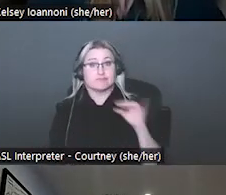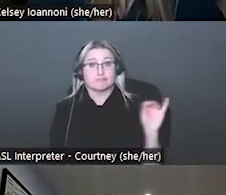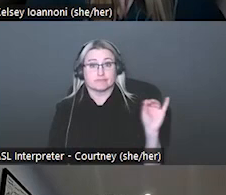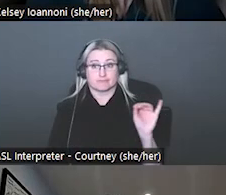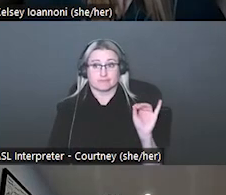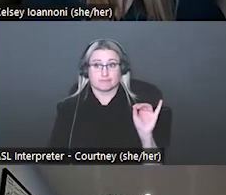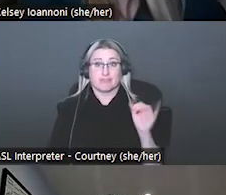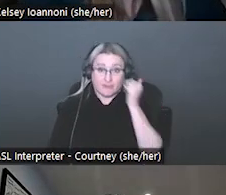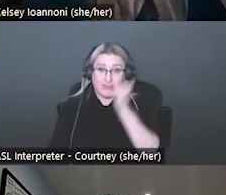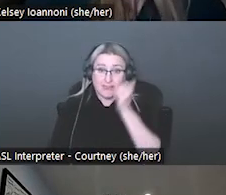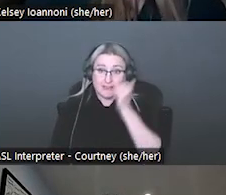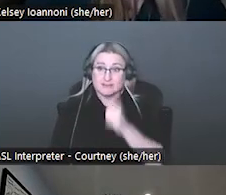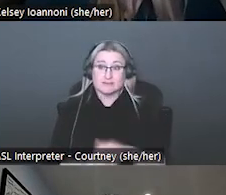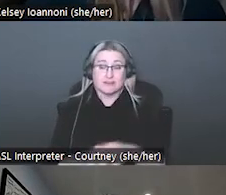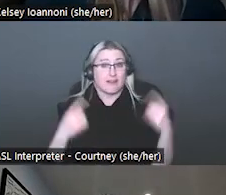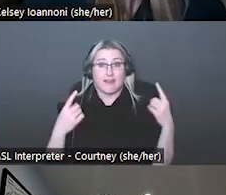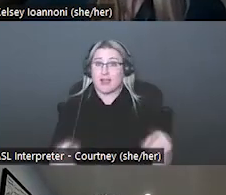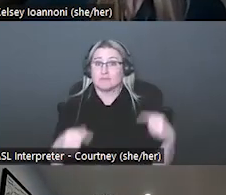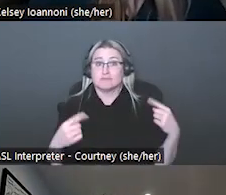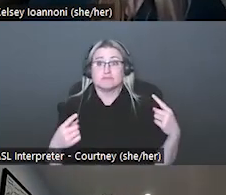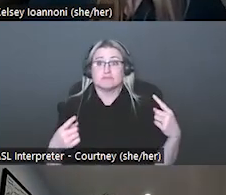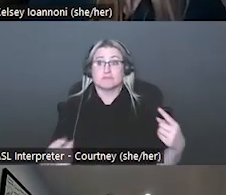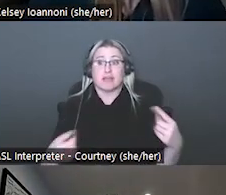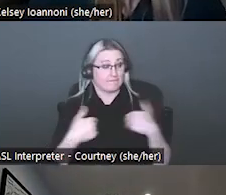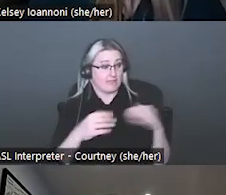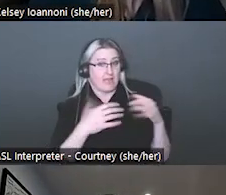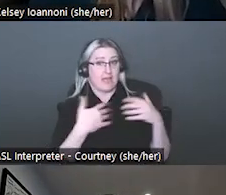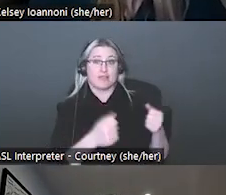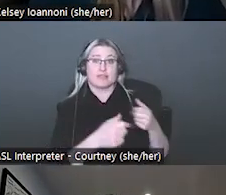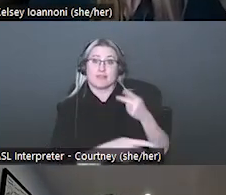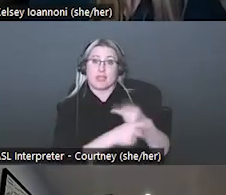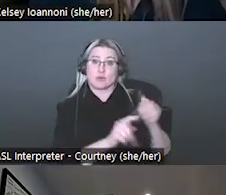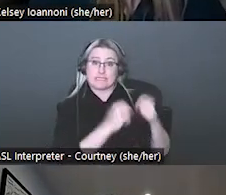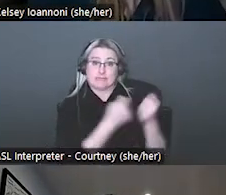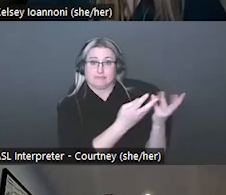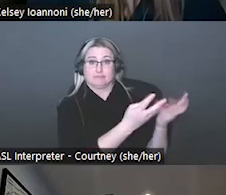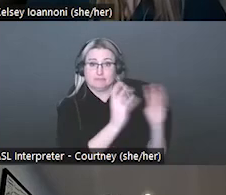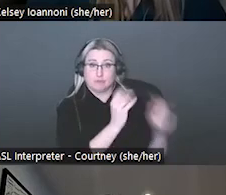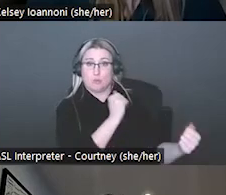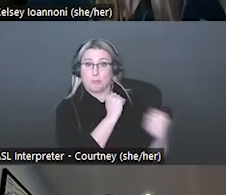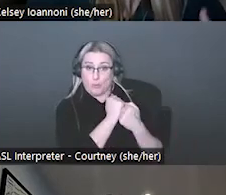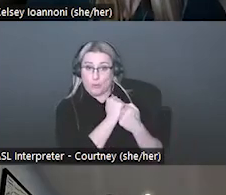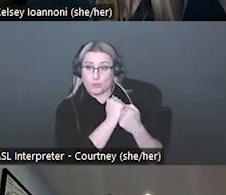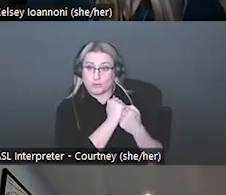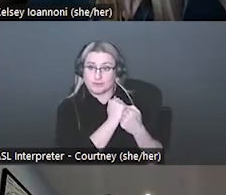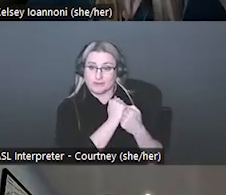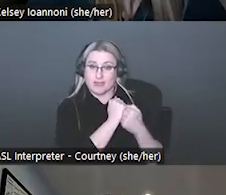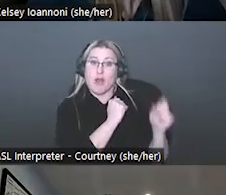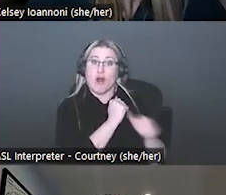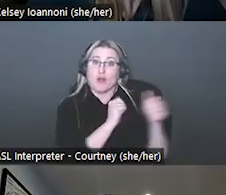Moi, je l'ai connu dans ma vie au quotidien. Ça a pris beaucoup de temps de me trouver une équipe de soins de santé